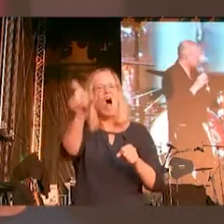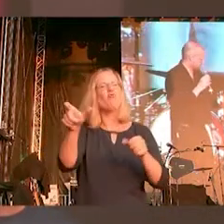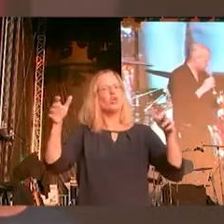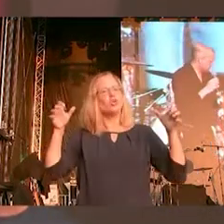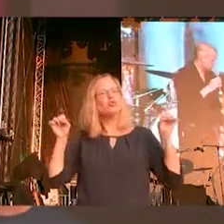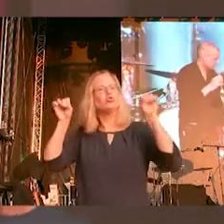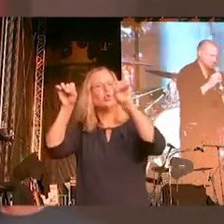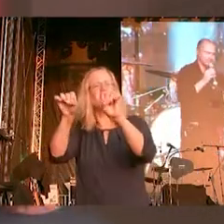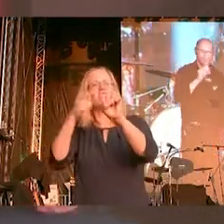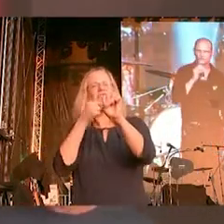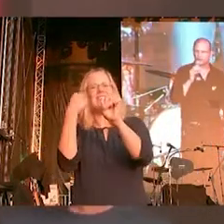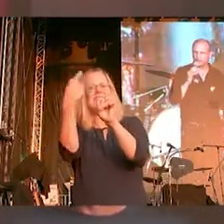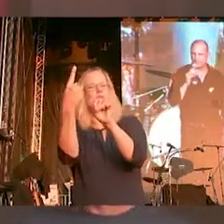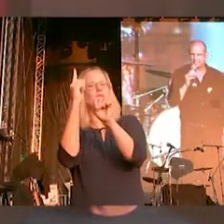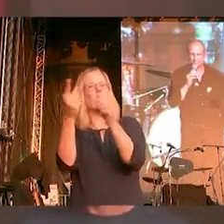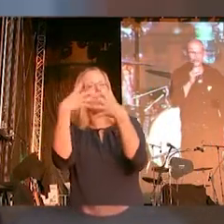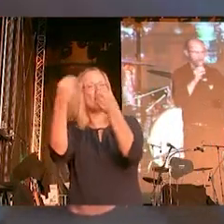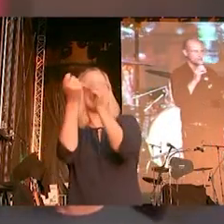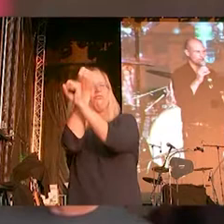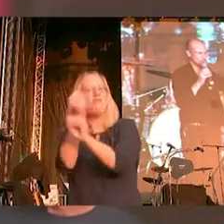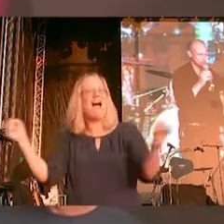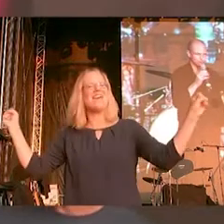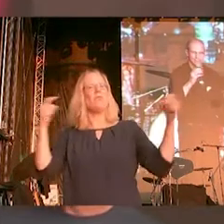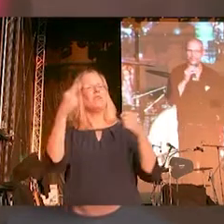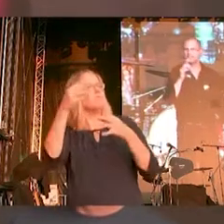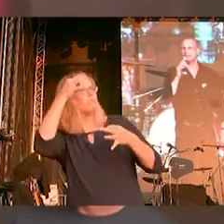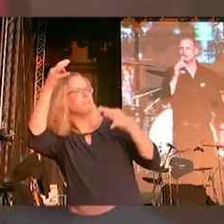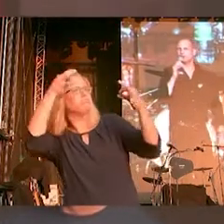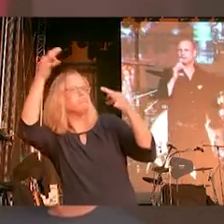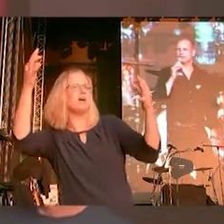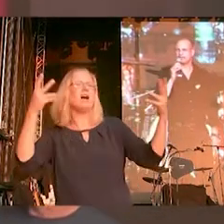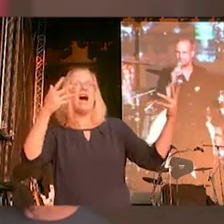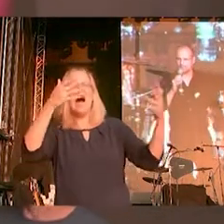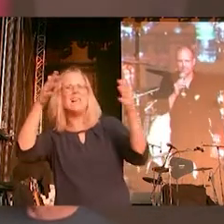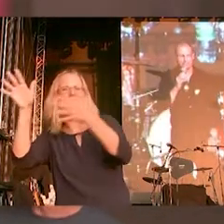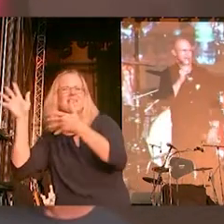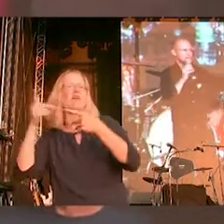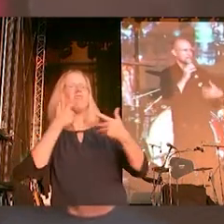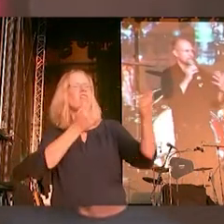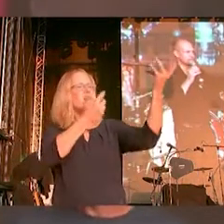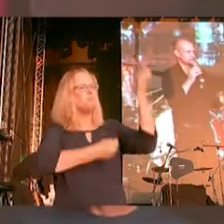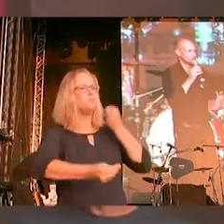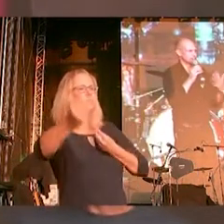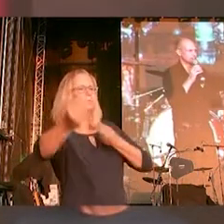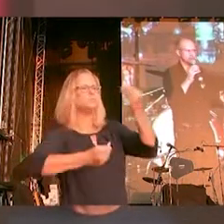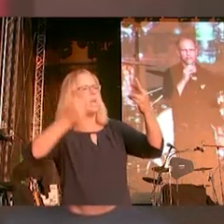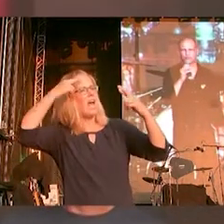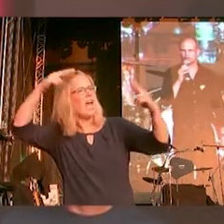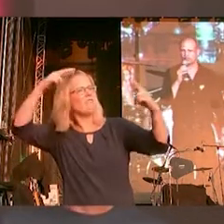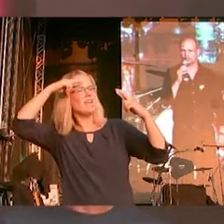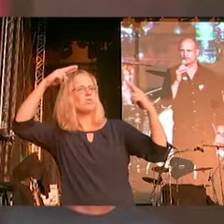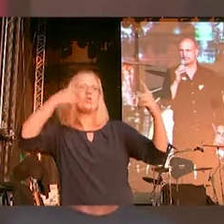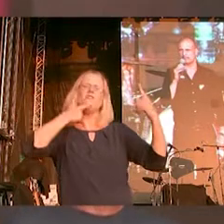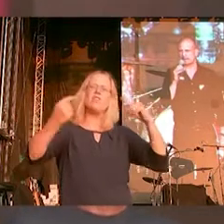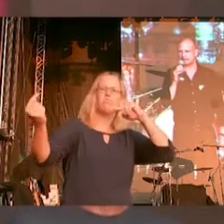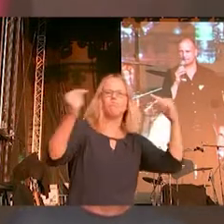geben für die Entwicklung von Alternativen, von Utopien, um Empathie, Reflexion, Diskurs zu